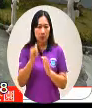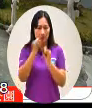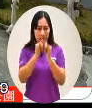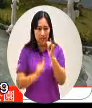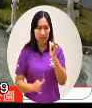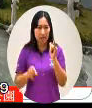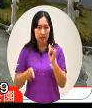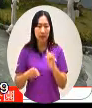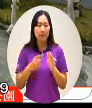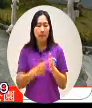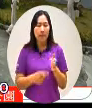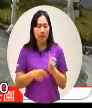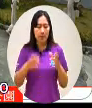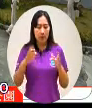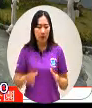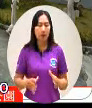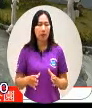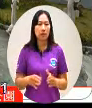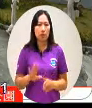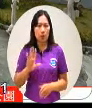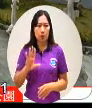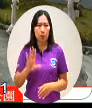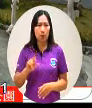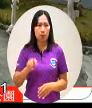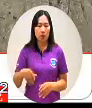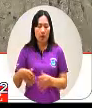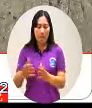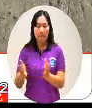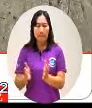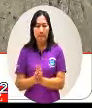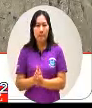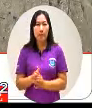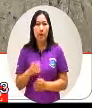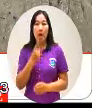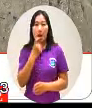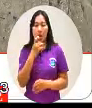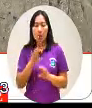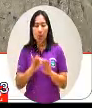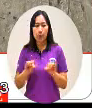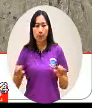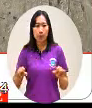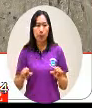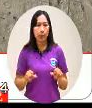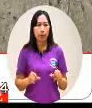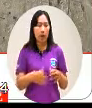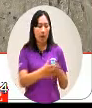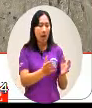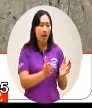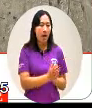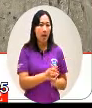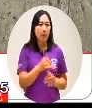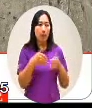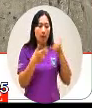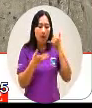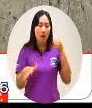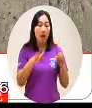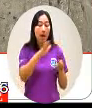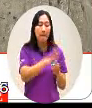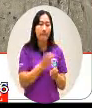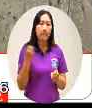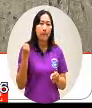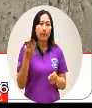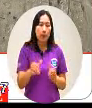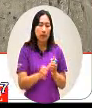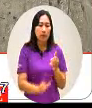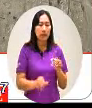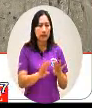有一部分是绿地，一部分是海波新鲜地啦。这个是伊内面啦，这个赵处长